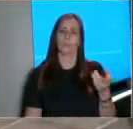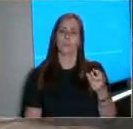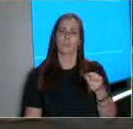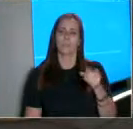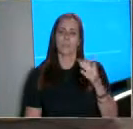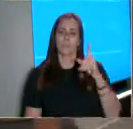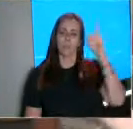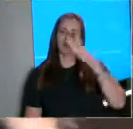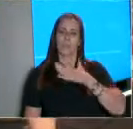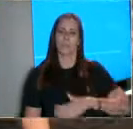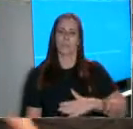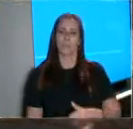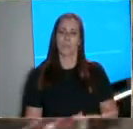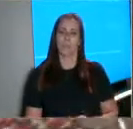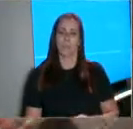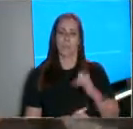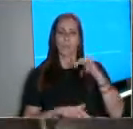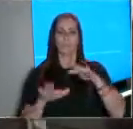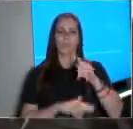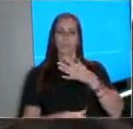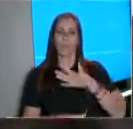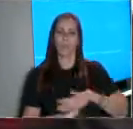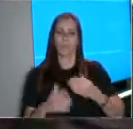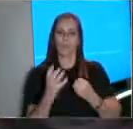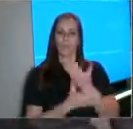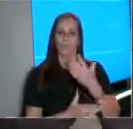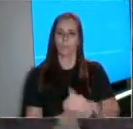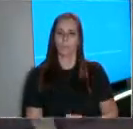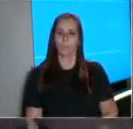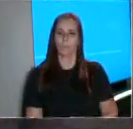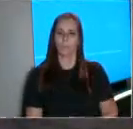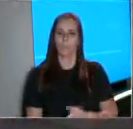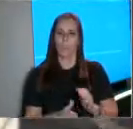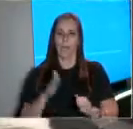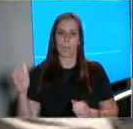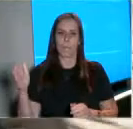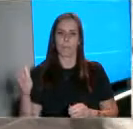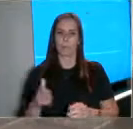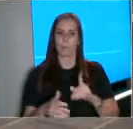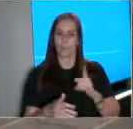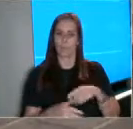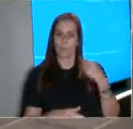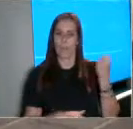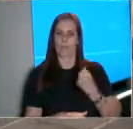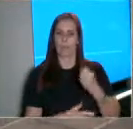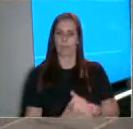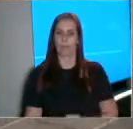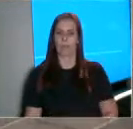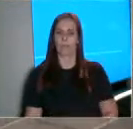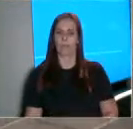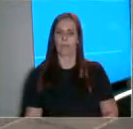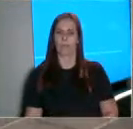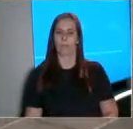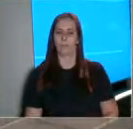רצון השם. איזה ממשלה היית רוצה שתקום? הימין שיקח, הימין צריך להיות חזק.